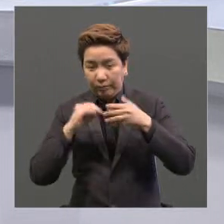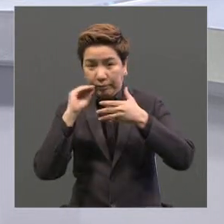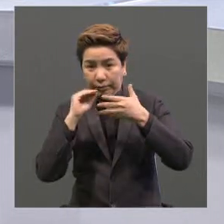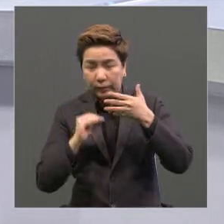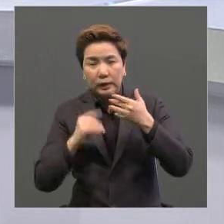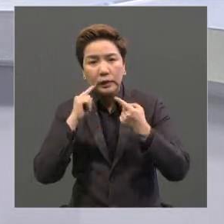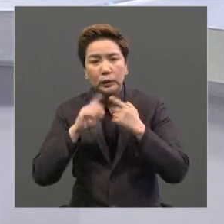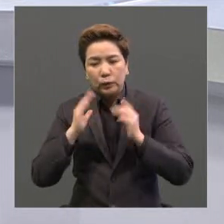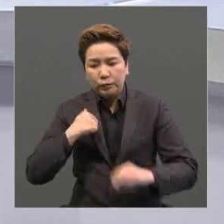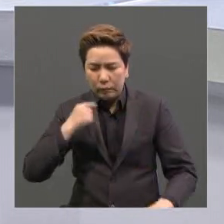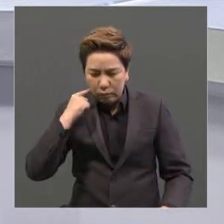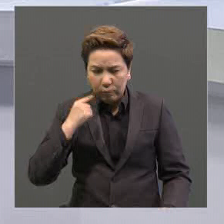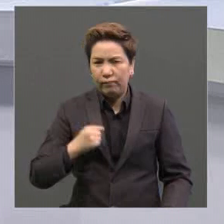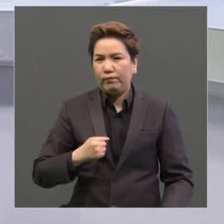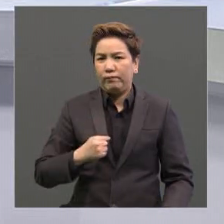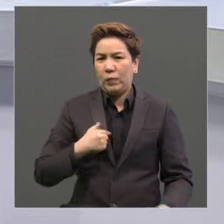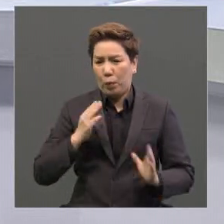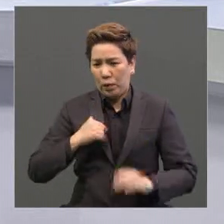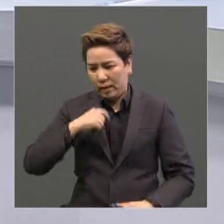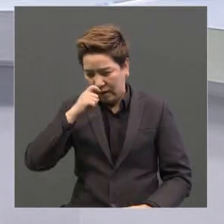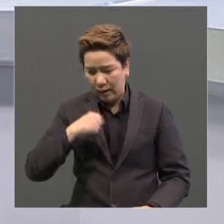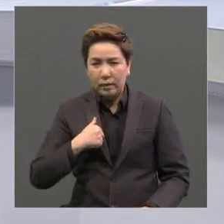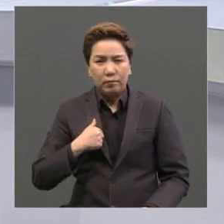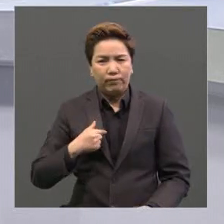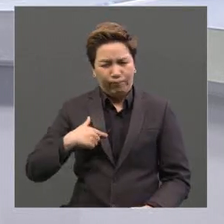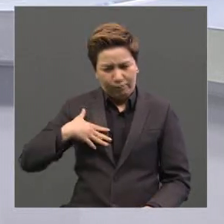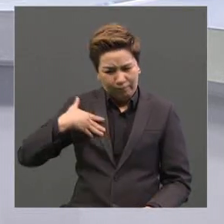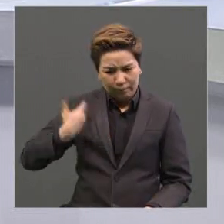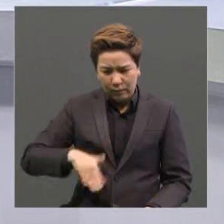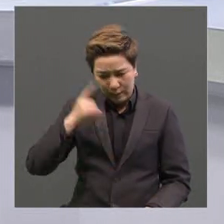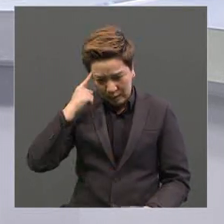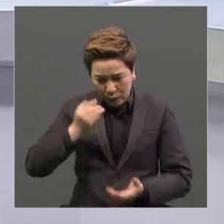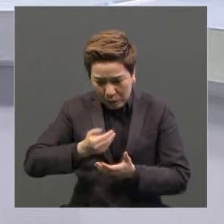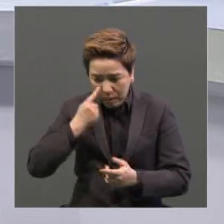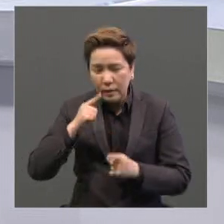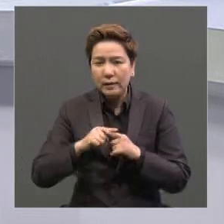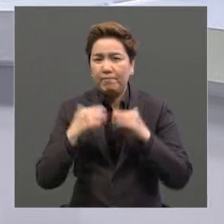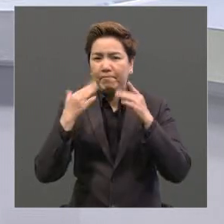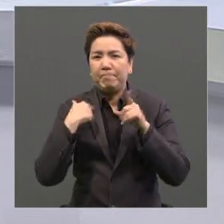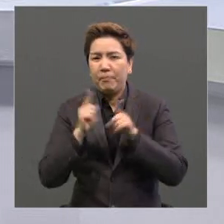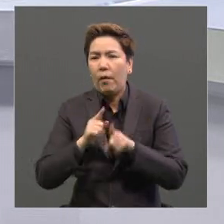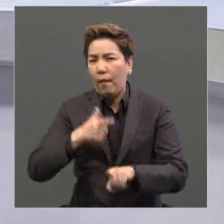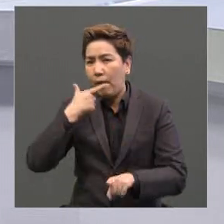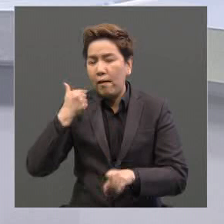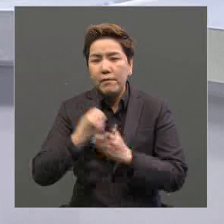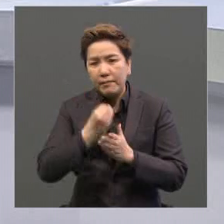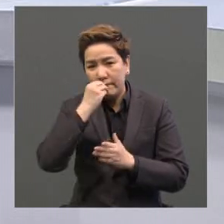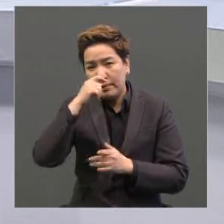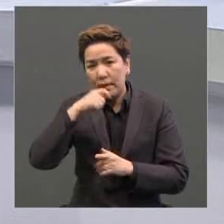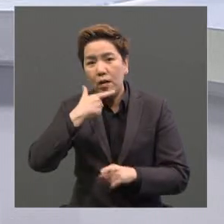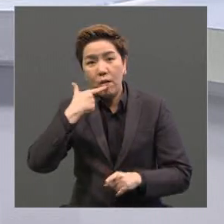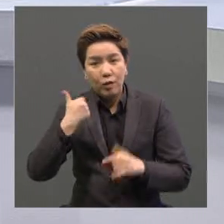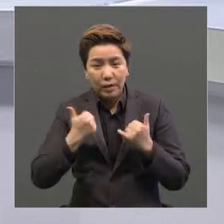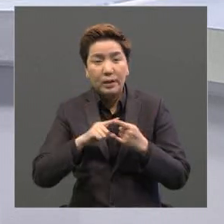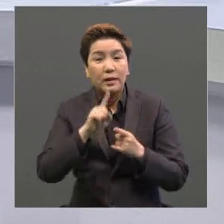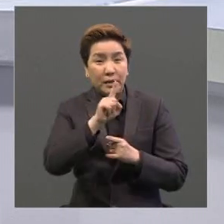าเนี่ยบางทีเราอาจจะแหมเราฟังในฐานะที่เราเป็นคนไทยเราก็อาจจะไม่ค่อยถูกใจเท่าไหร่แต่ก็ยังเชียร์แกงส้มยังไงก็อร่อยอาหารไทยทุกอย่าง ถูกต้